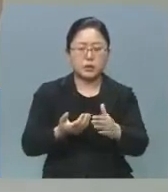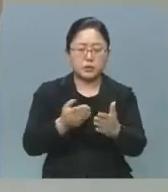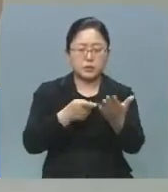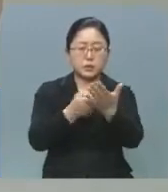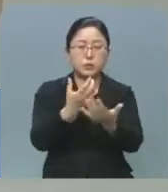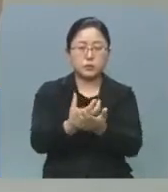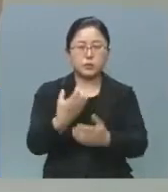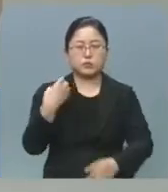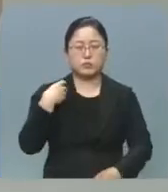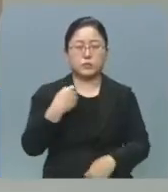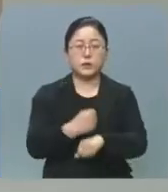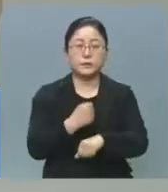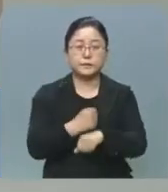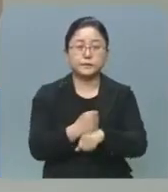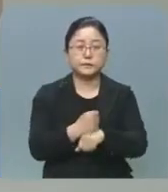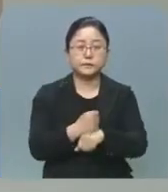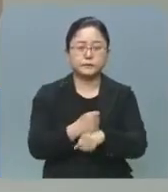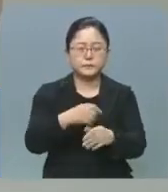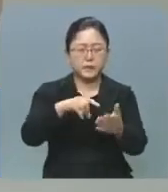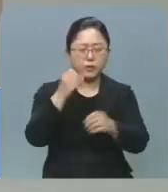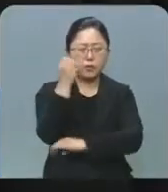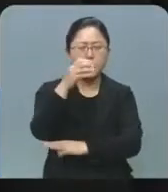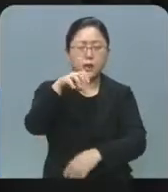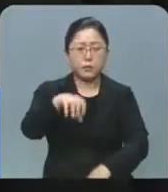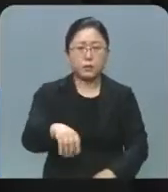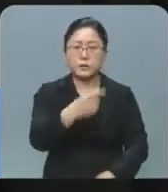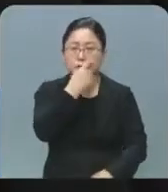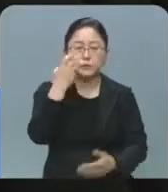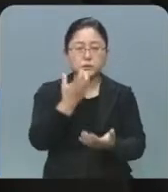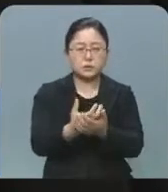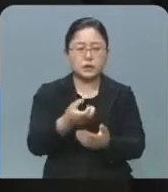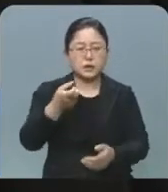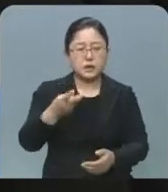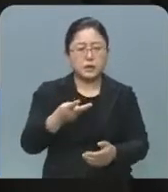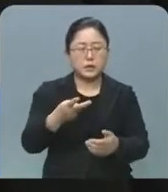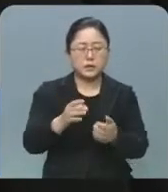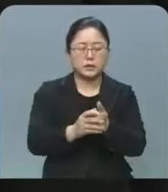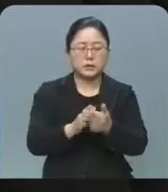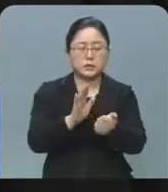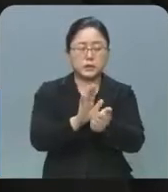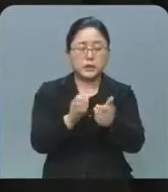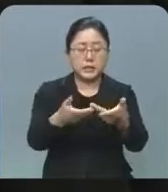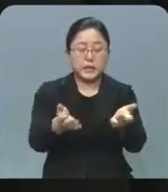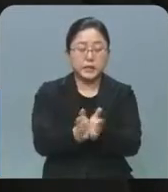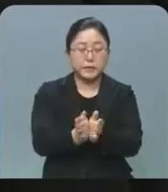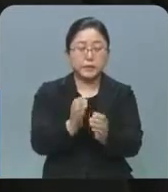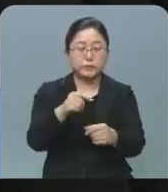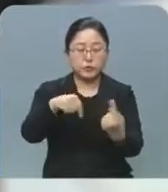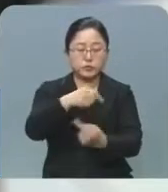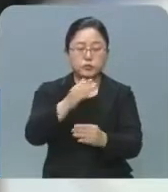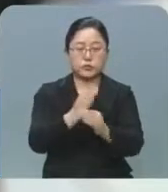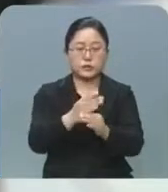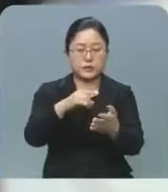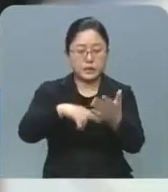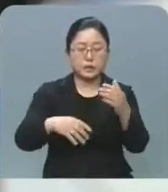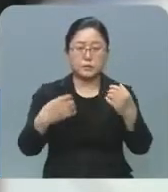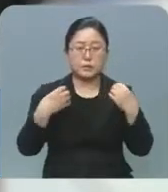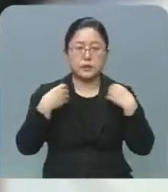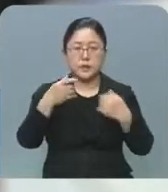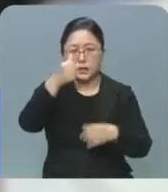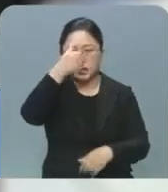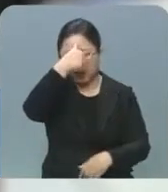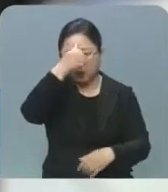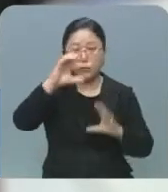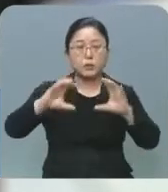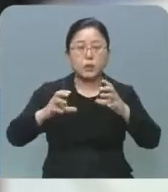제출을 의무화함에 따라서 원산지 증명서 상시 발급 지원팀을 설치해 운영하고 있습니다. 세관은 인도로